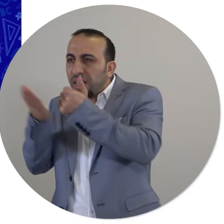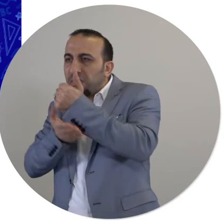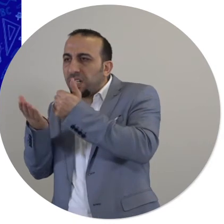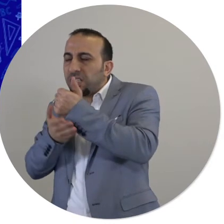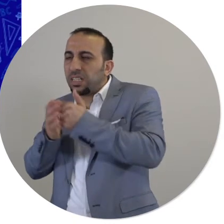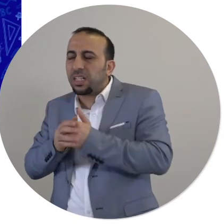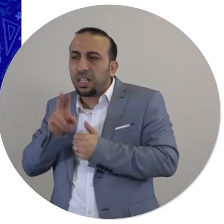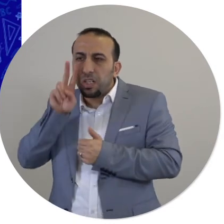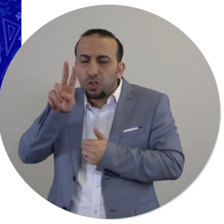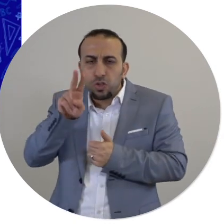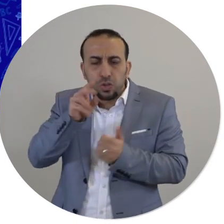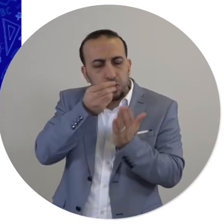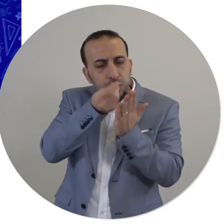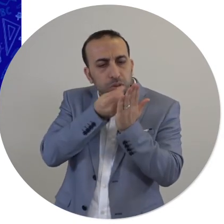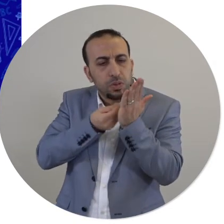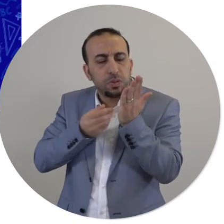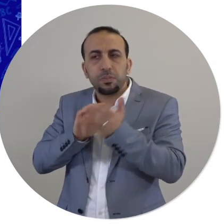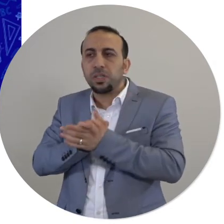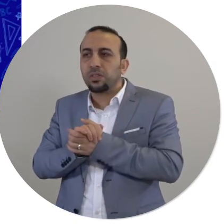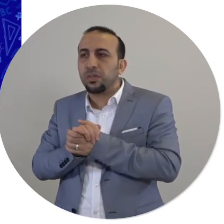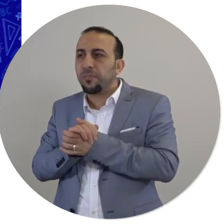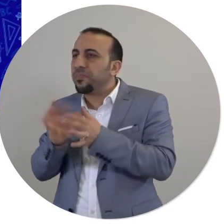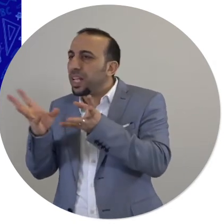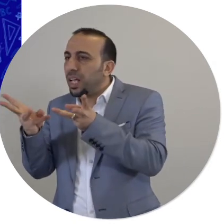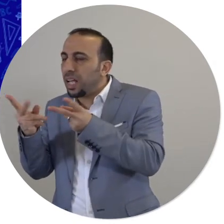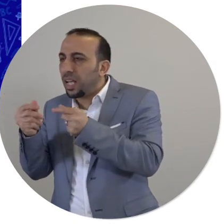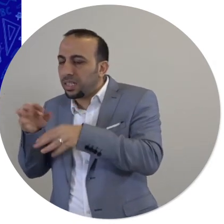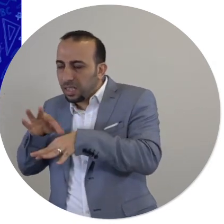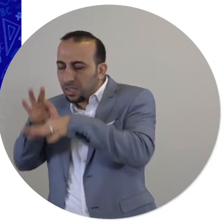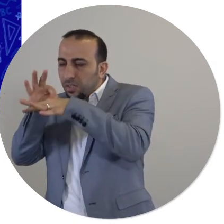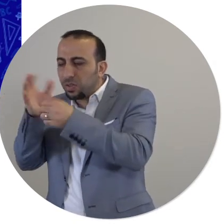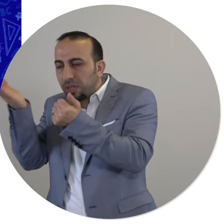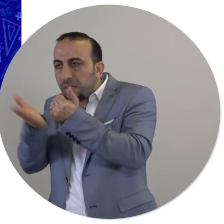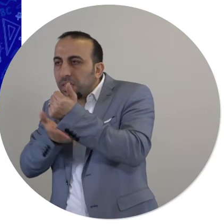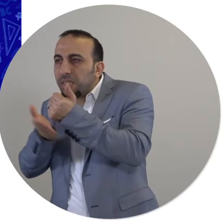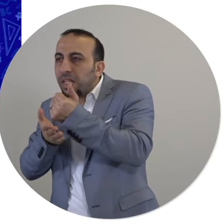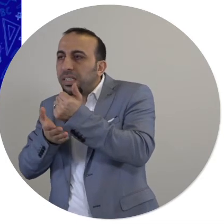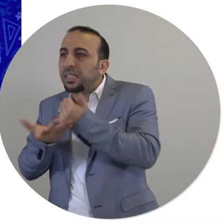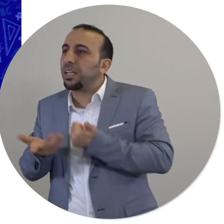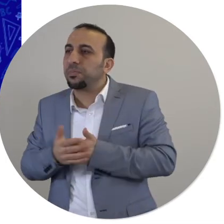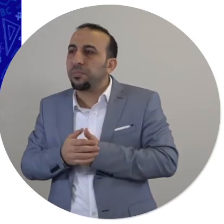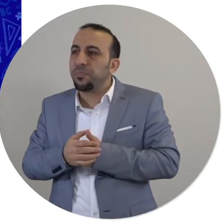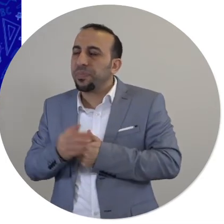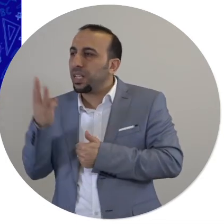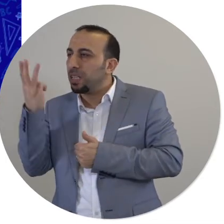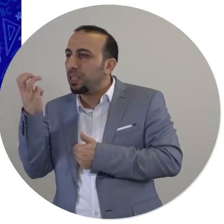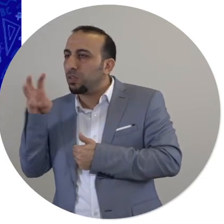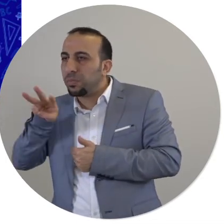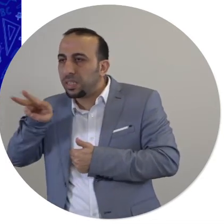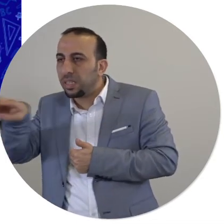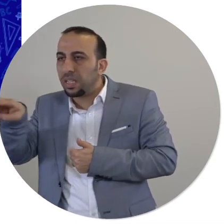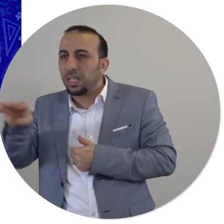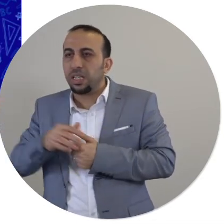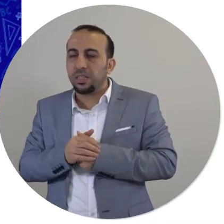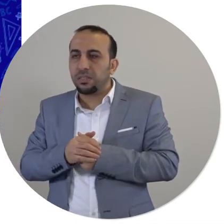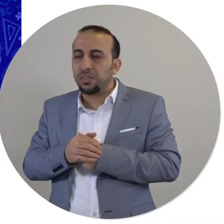نرجع لمعطيات السؤال ونلاحظ بأن عدد السكان الزراعيين هما 300,000، بينما مساحة الأراضي